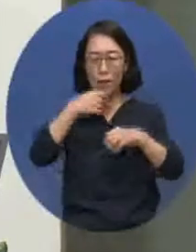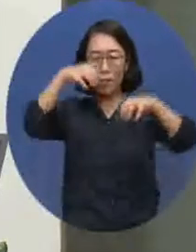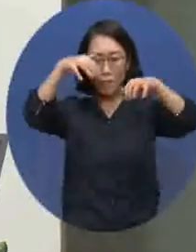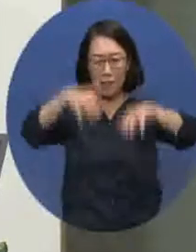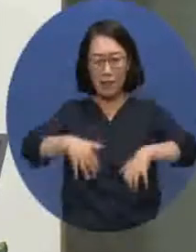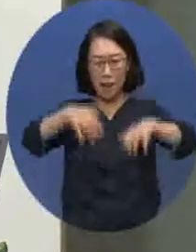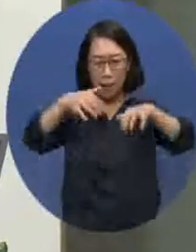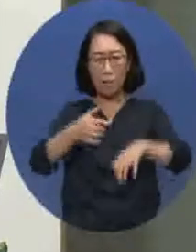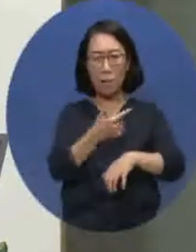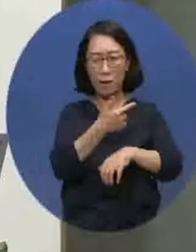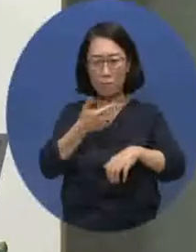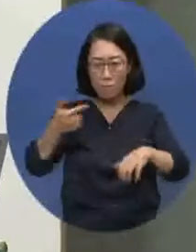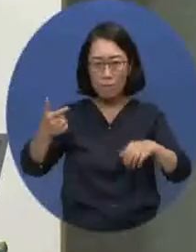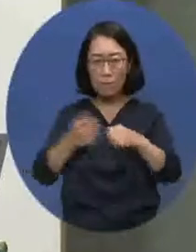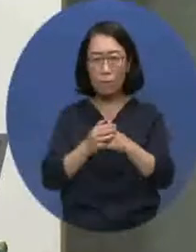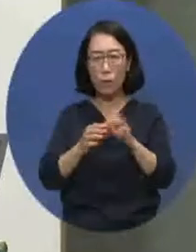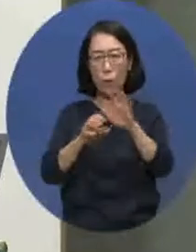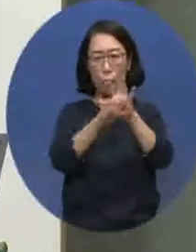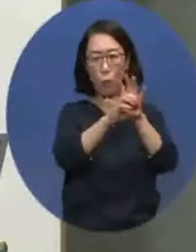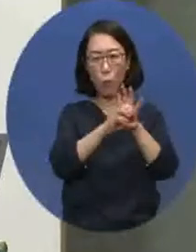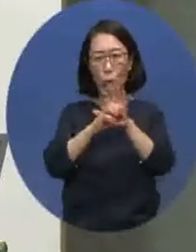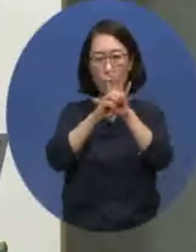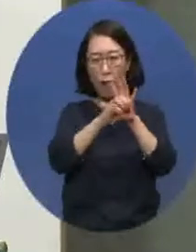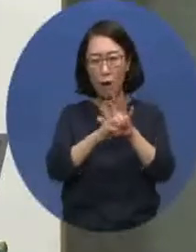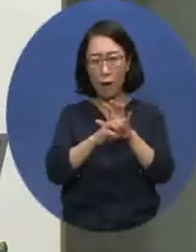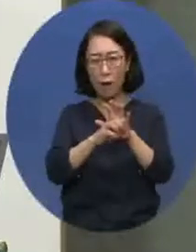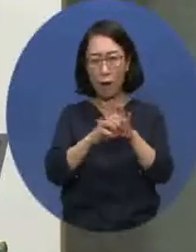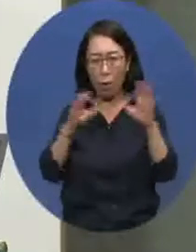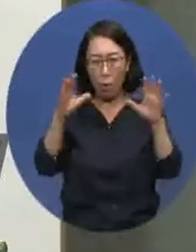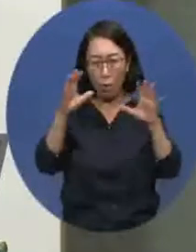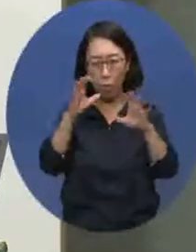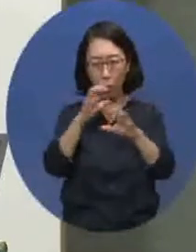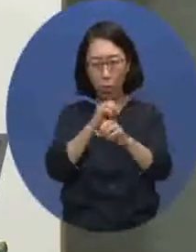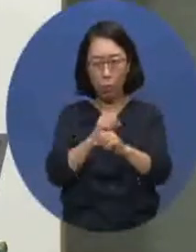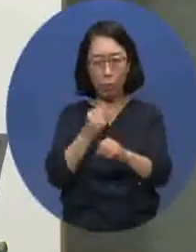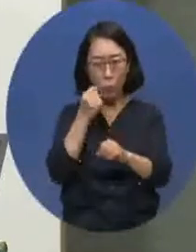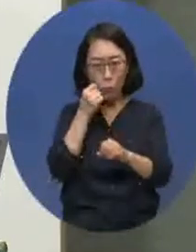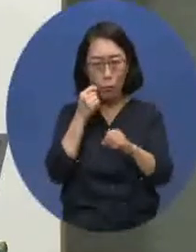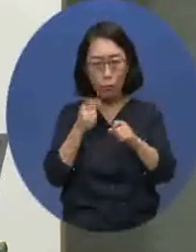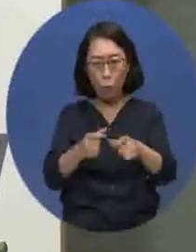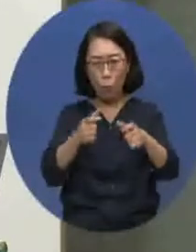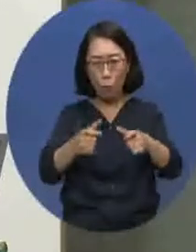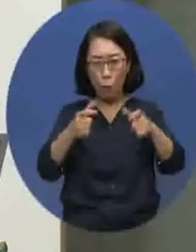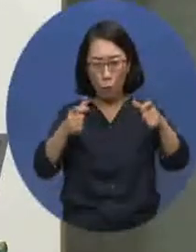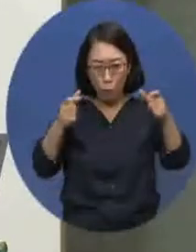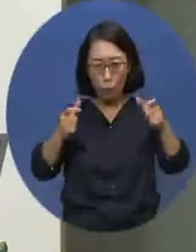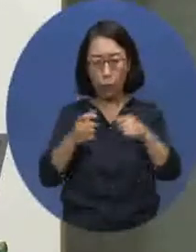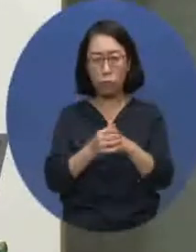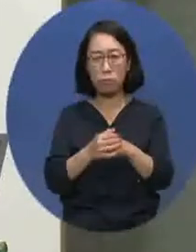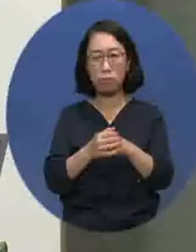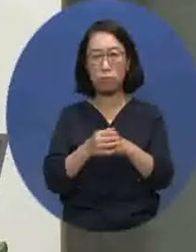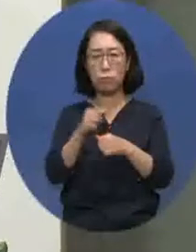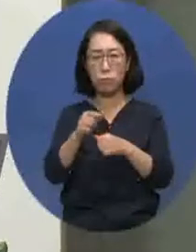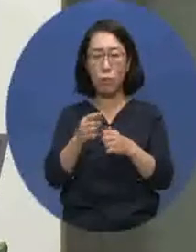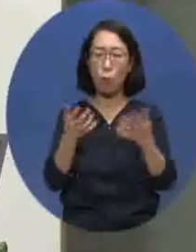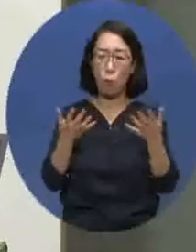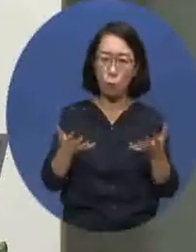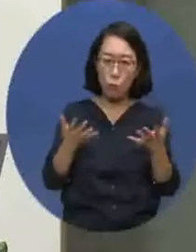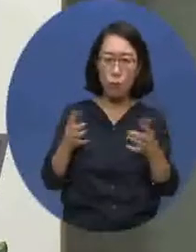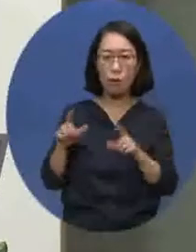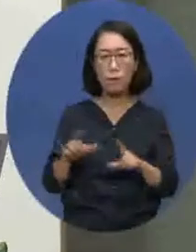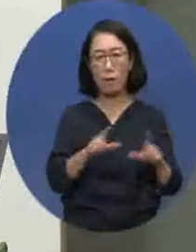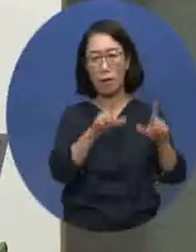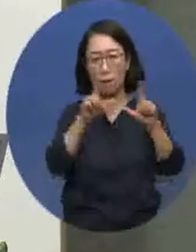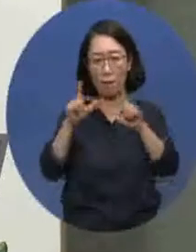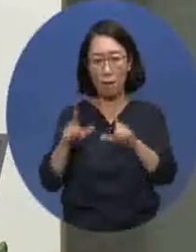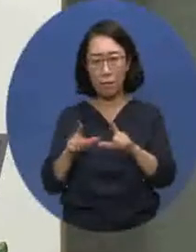또 코로나는 그칠 줄 모르고 확진 자만 자꾸 너를 알고 있고 참 이거 어떻게 살아야 할지